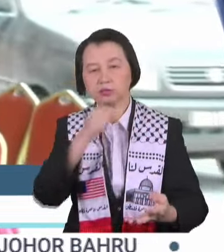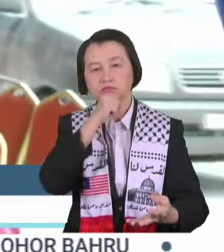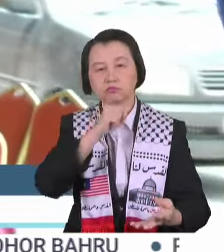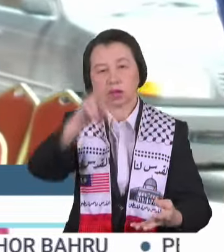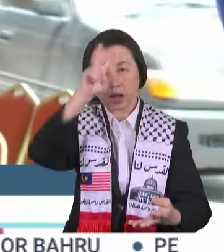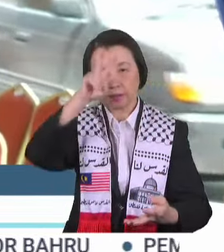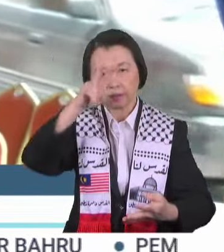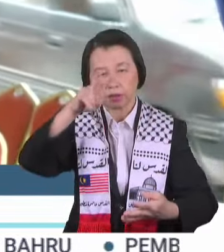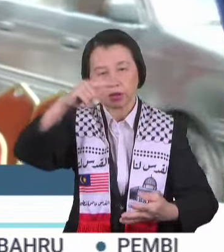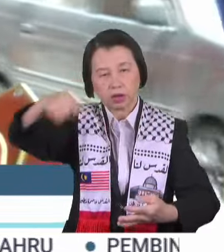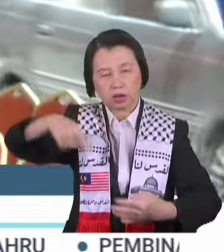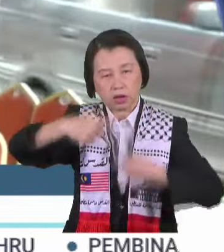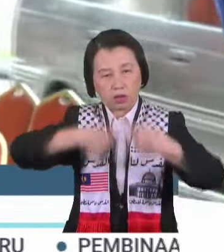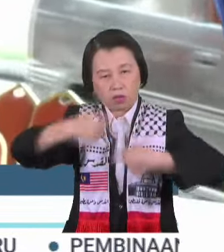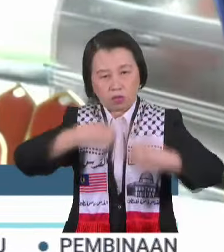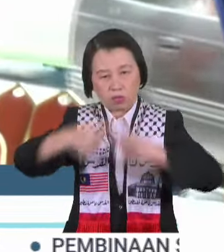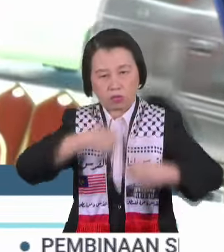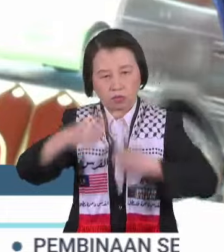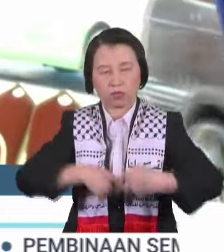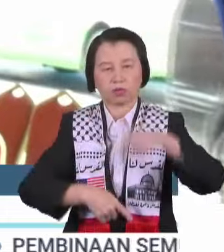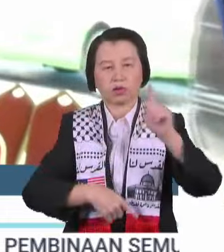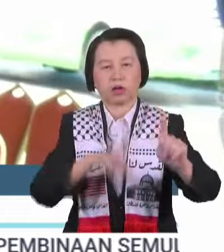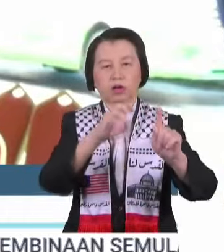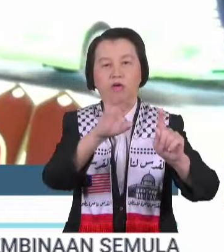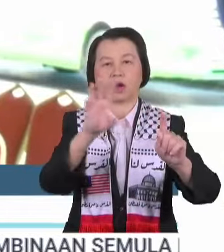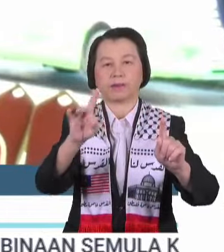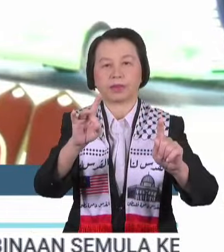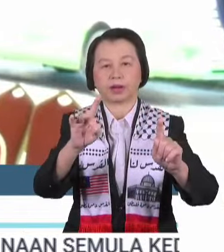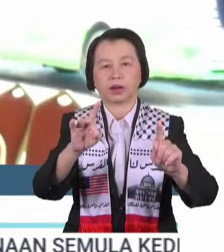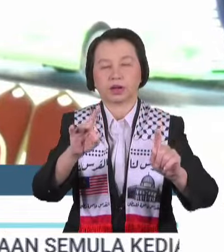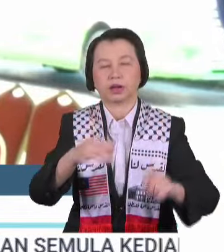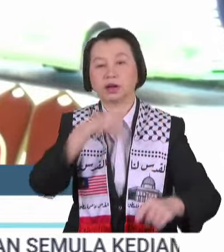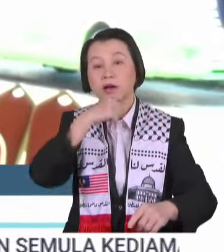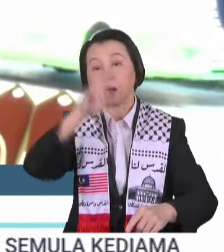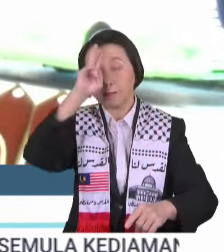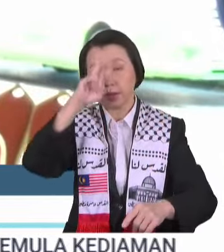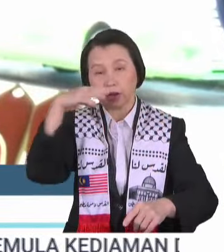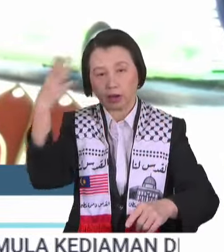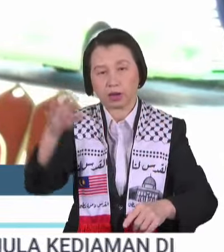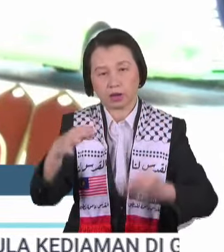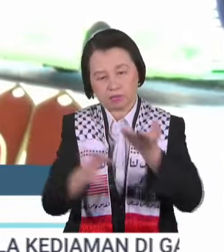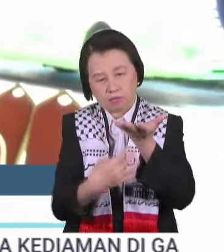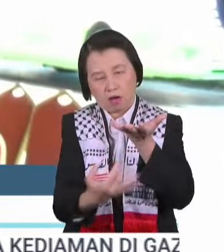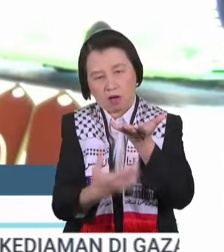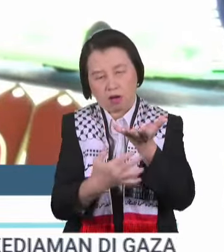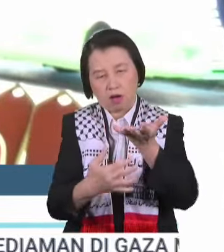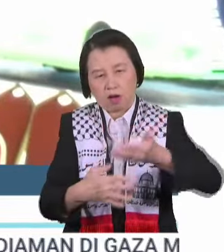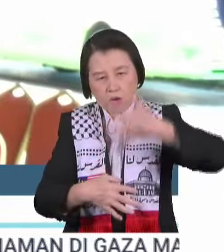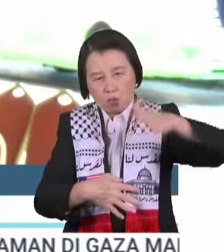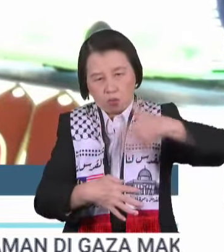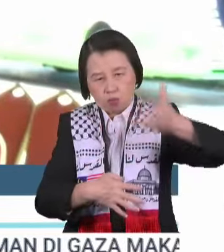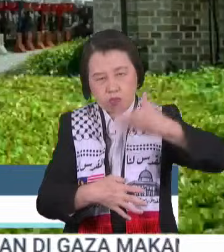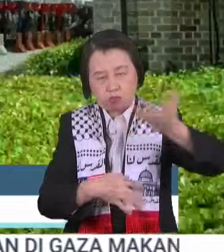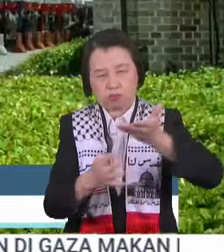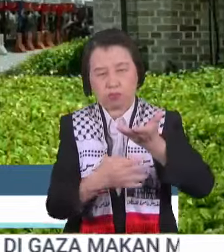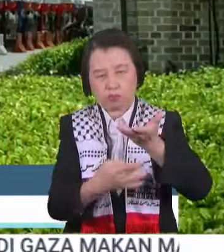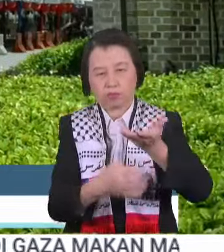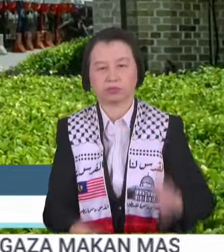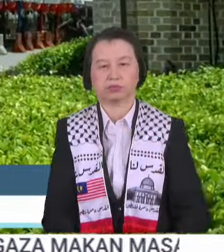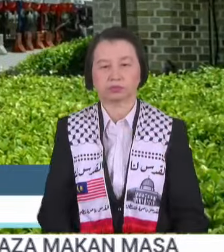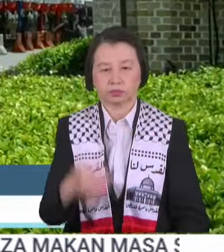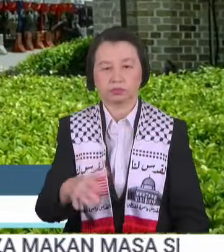ada 108 ekor. Sebab inilah majlis ramah mesra, majlis dan surau Jumaat Jawi kali